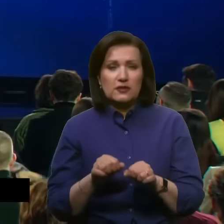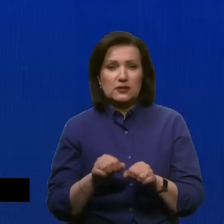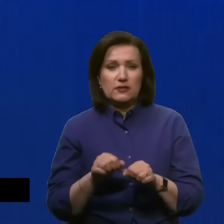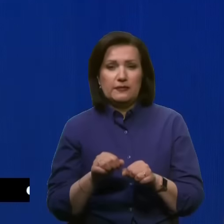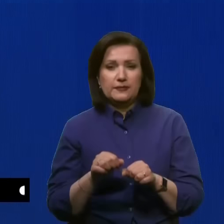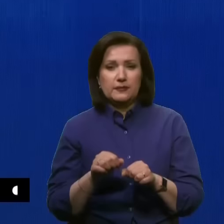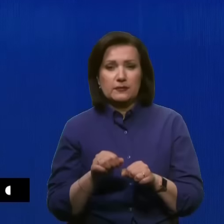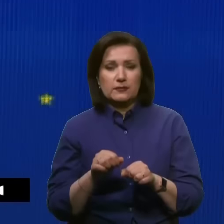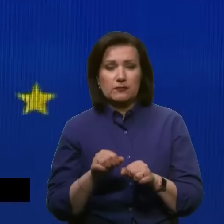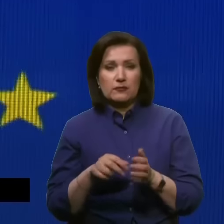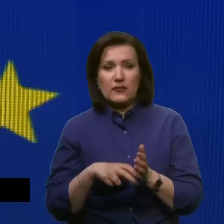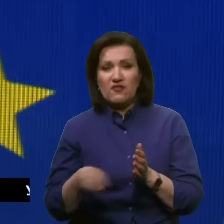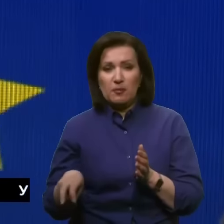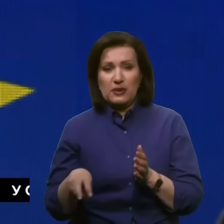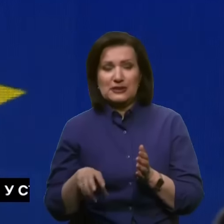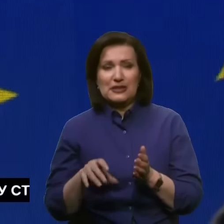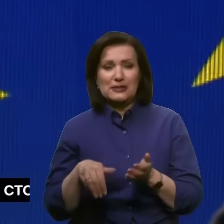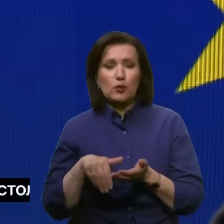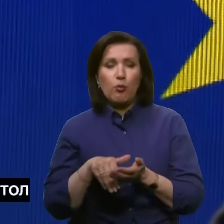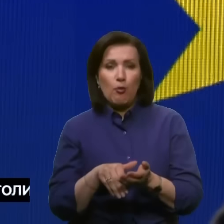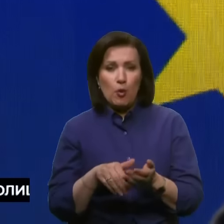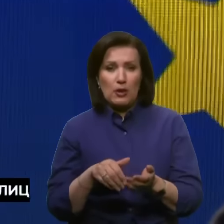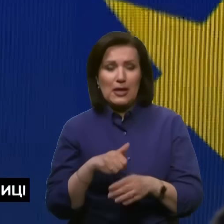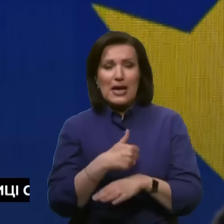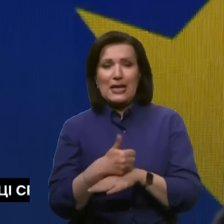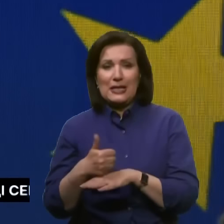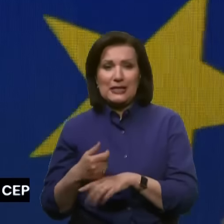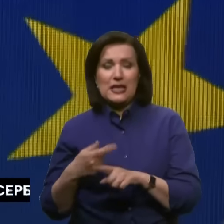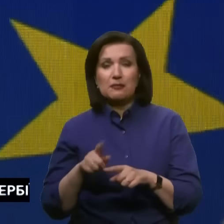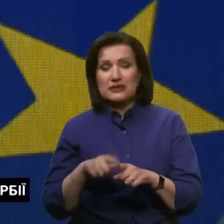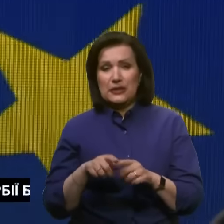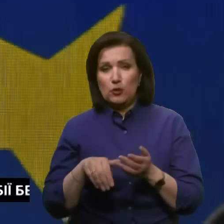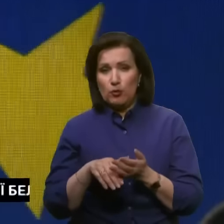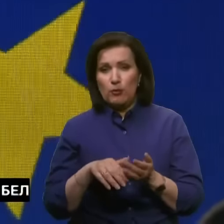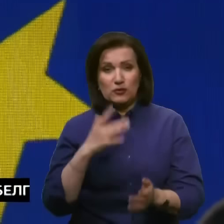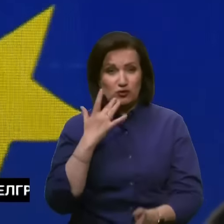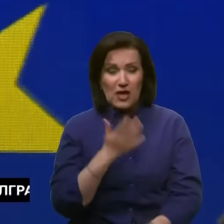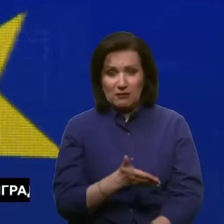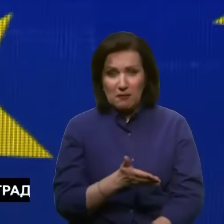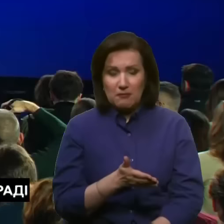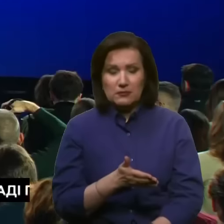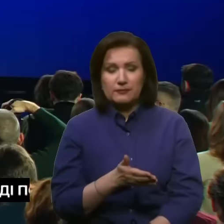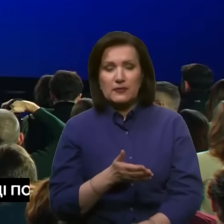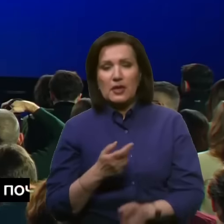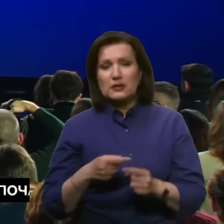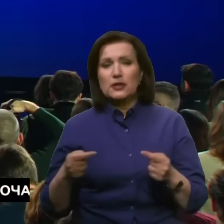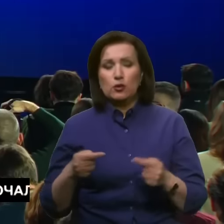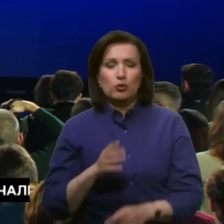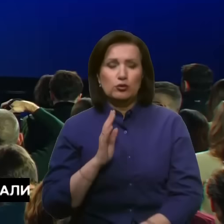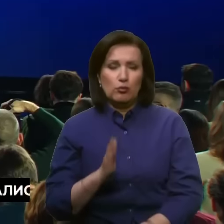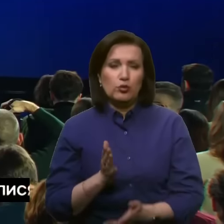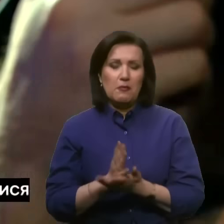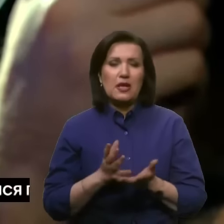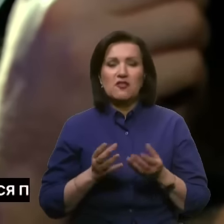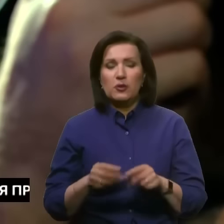випасти з платформи допомоги лідерам цієї допомоги Сполученим Штатам Америки, це точно буде